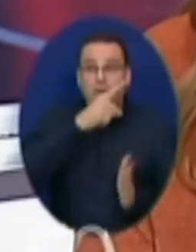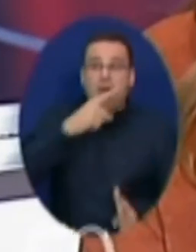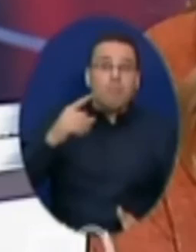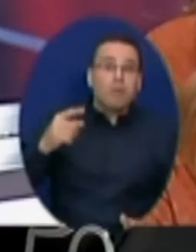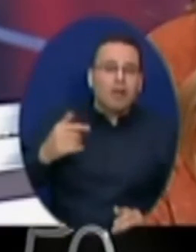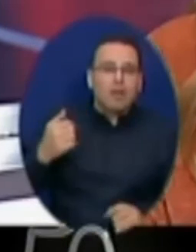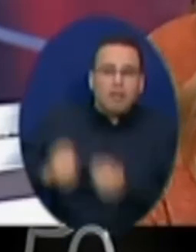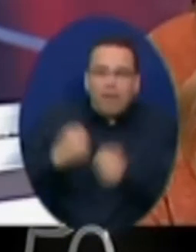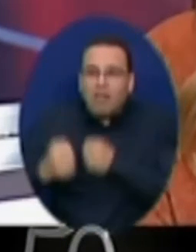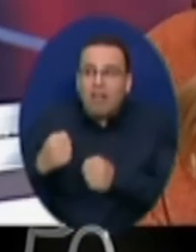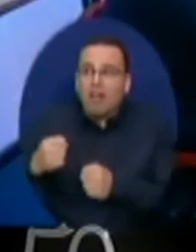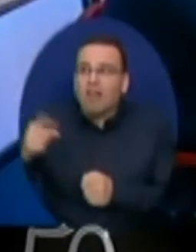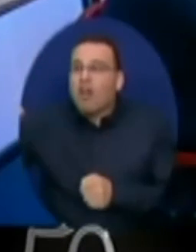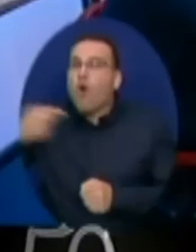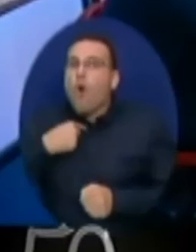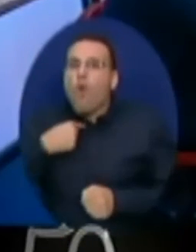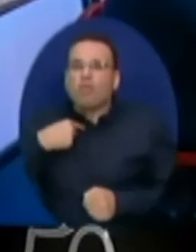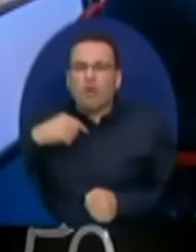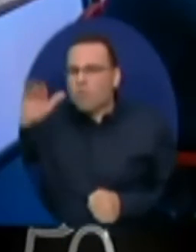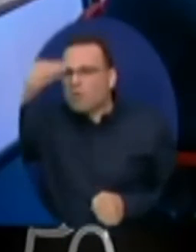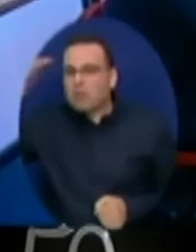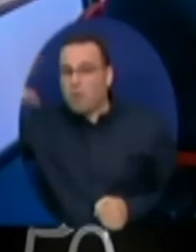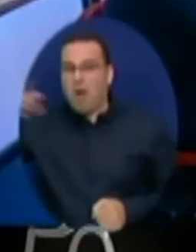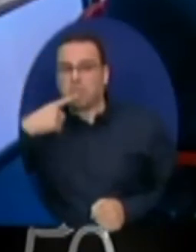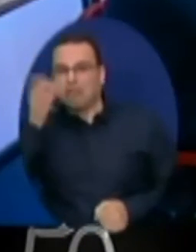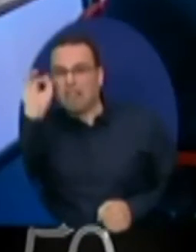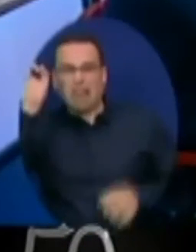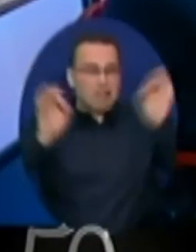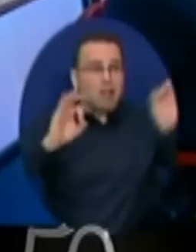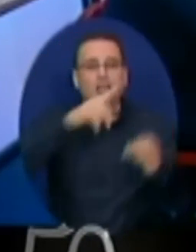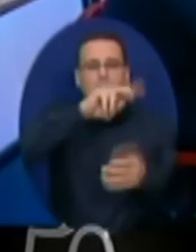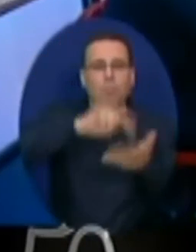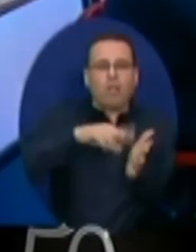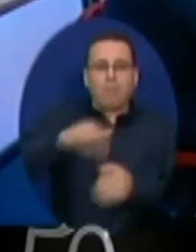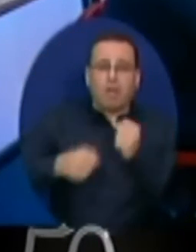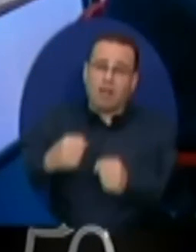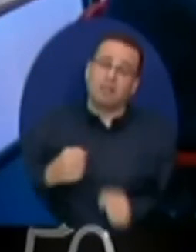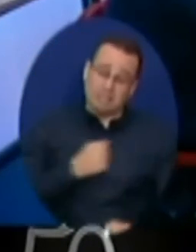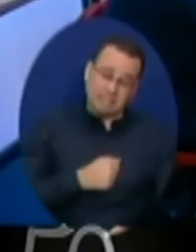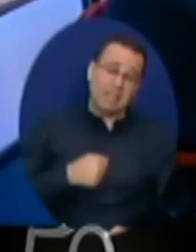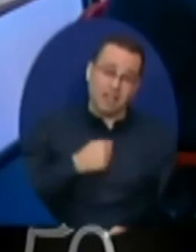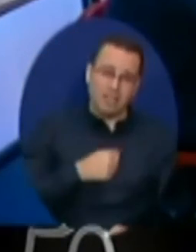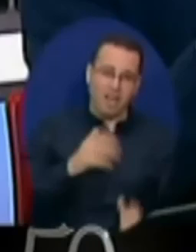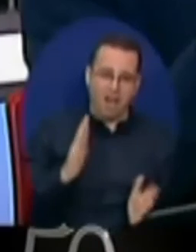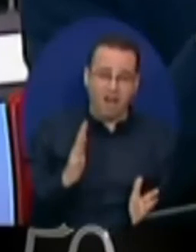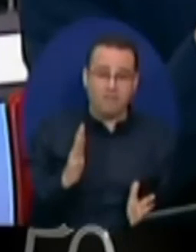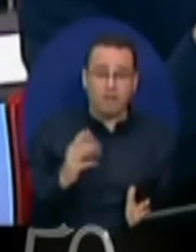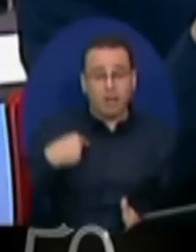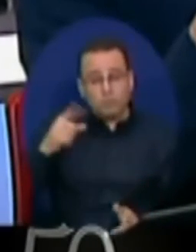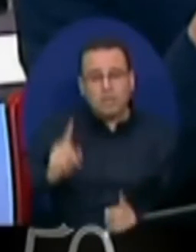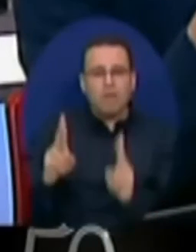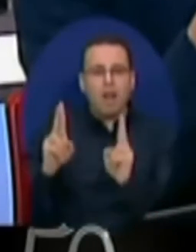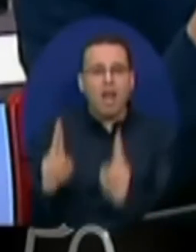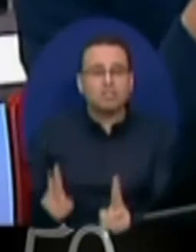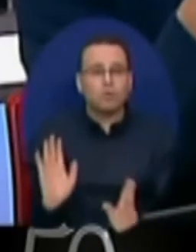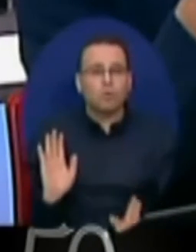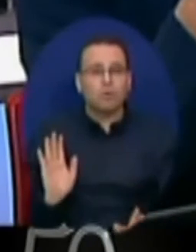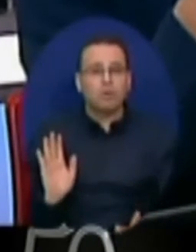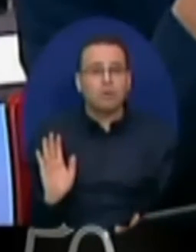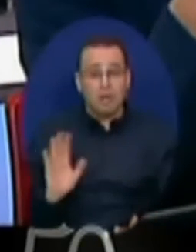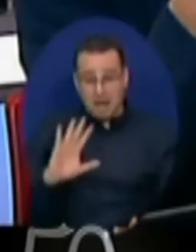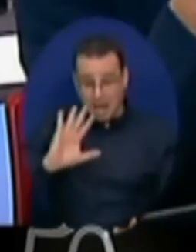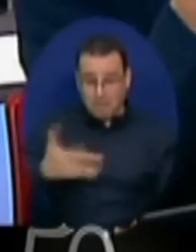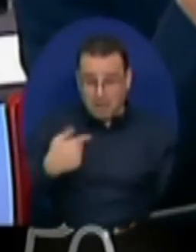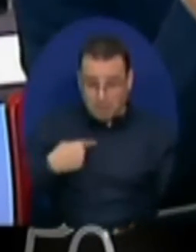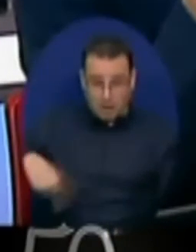הקיצוניים, ומאוד חשוב לעשות לזה, לעצור את זה, בגלל שאנחנו, הסוף של המדינה שלנו יהיה היום שבו אנחנו נתפרק